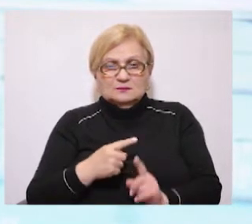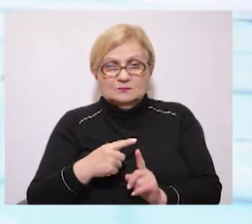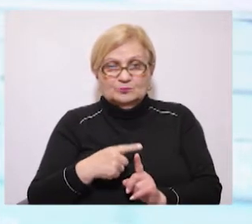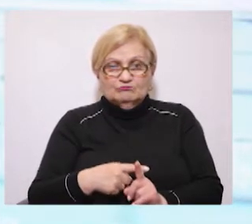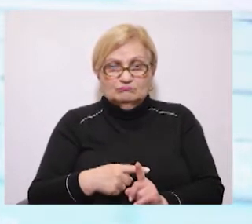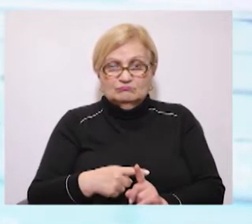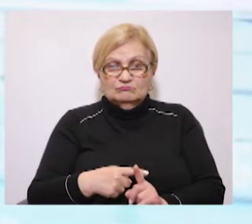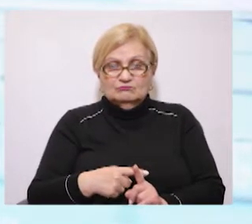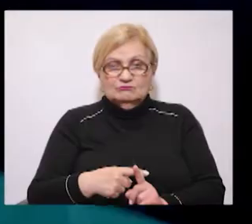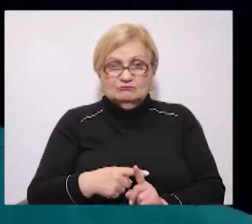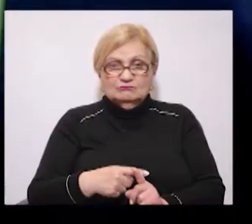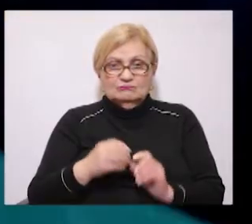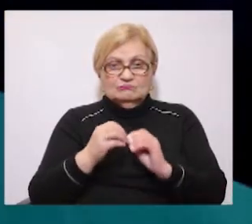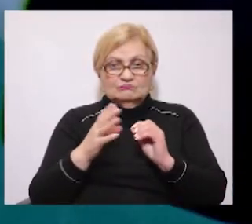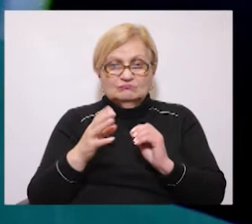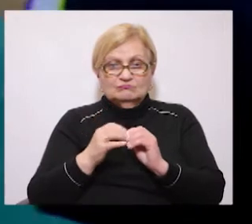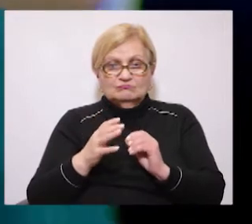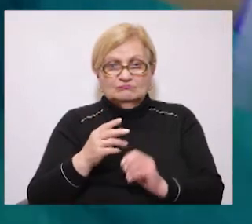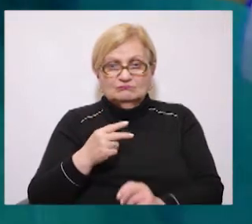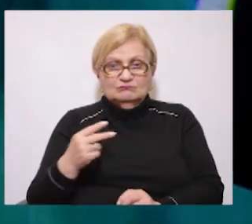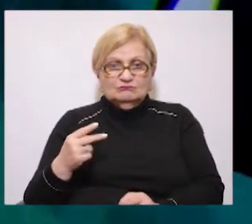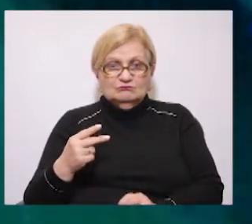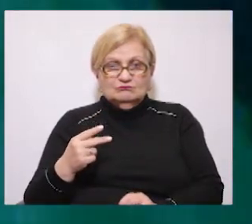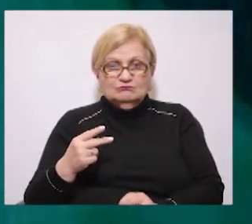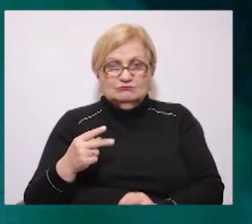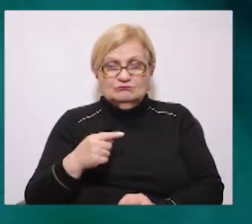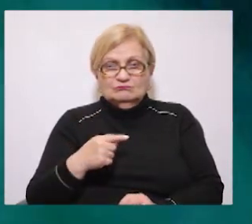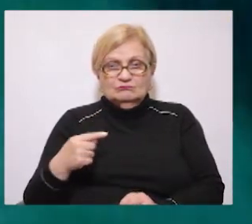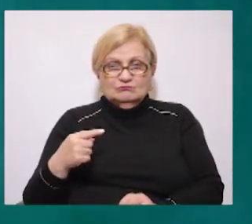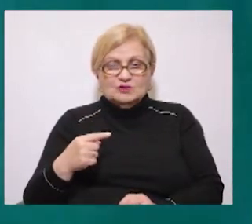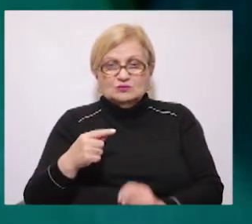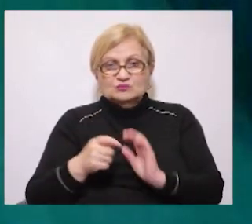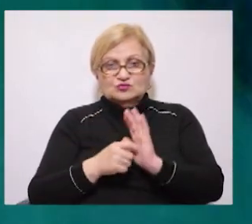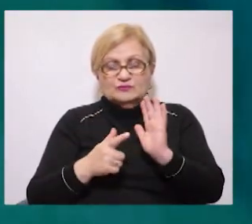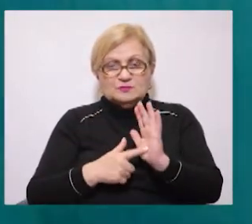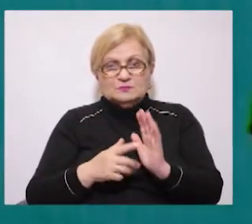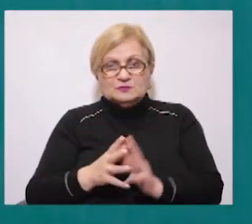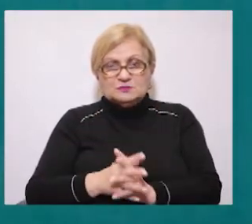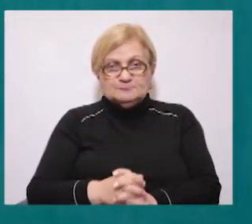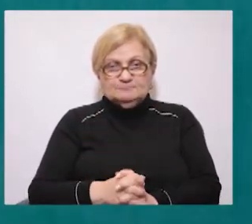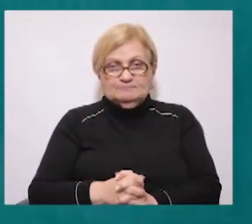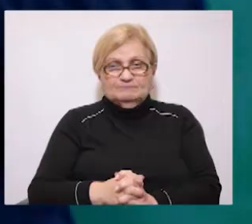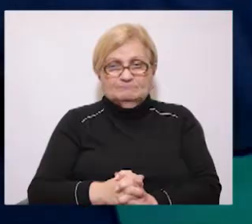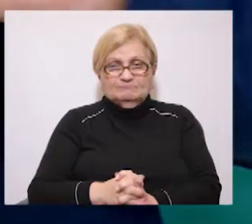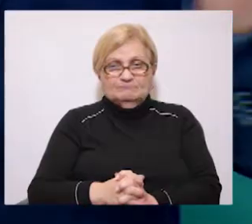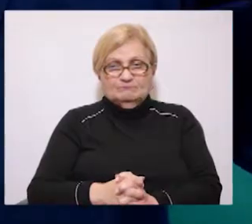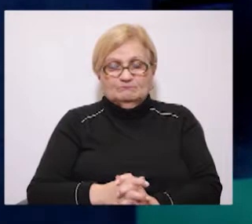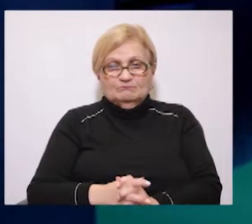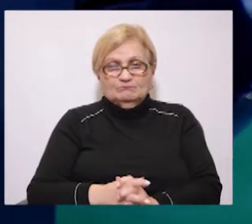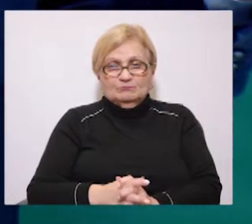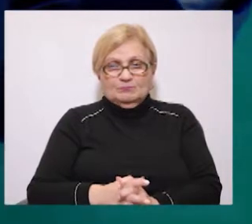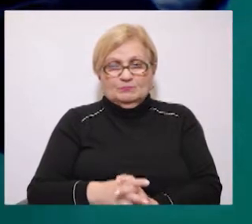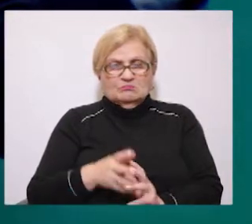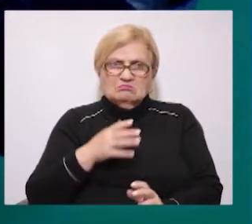პლუს 15 უდრის მინუს 17. არც არაფერი